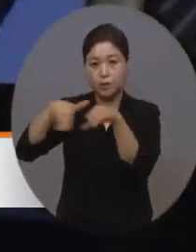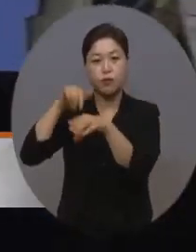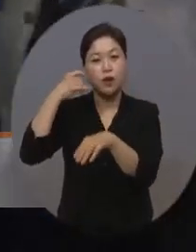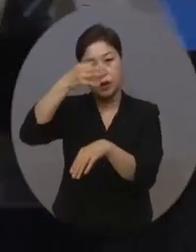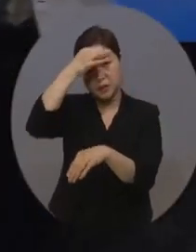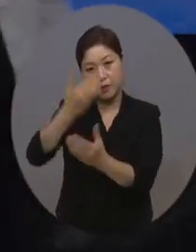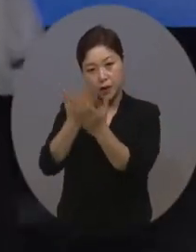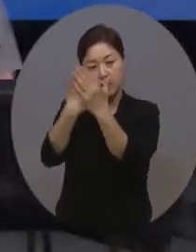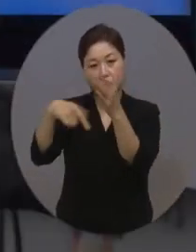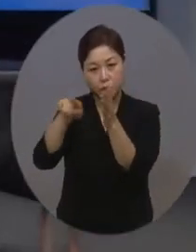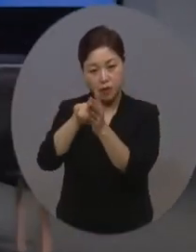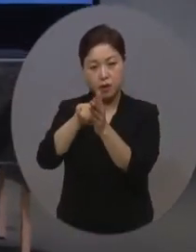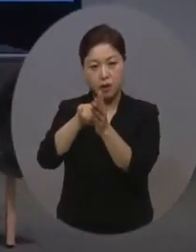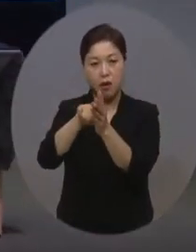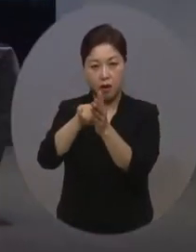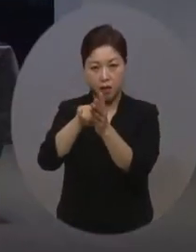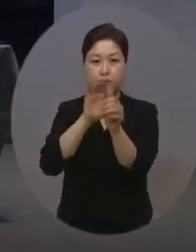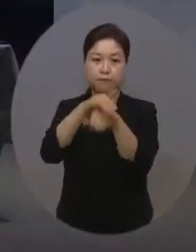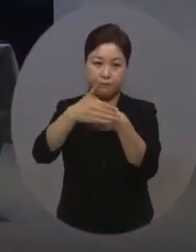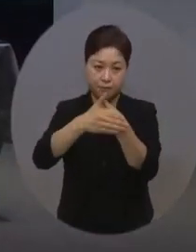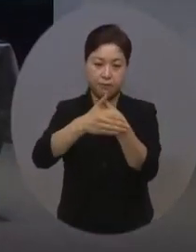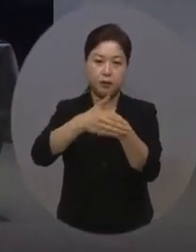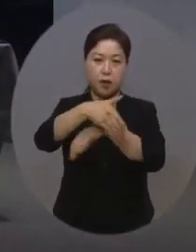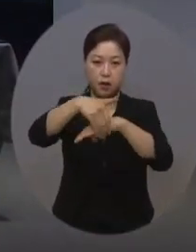위해 협력해 나갈 예정입니다